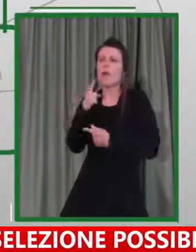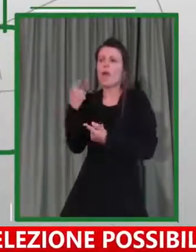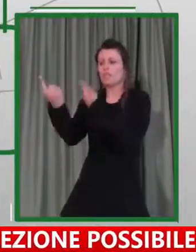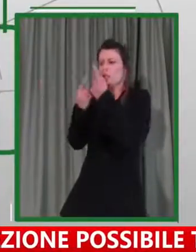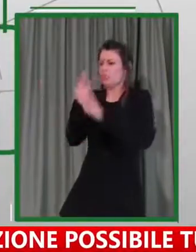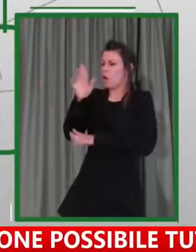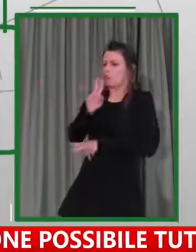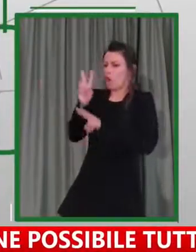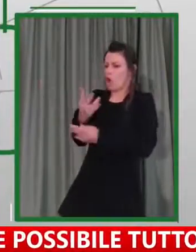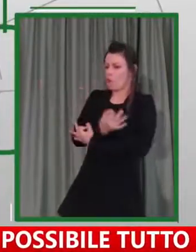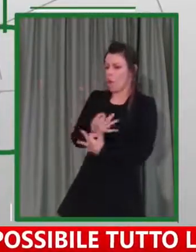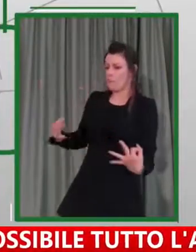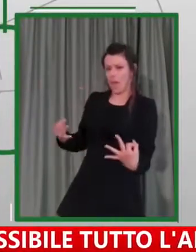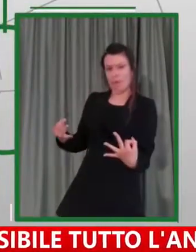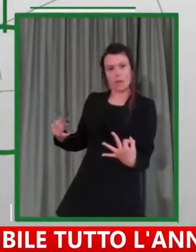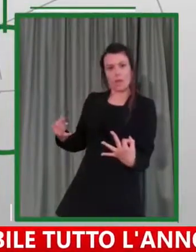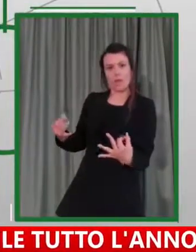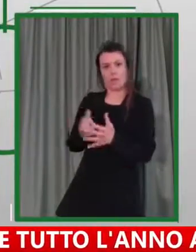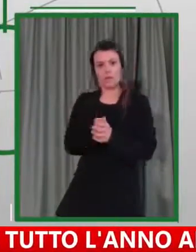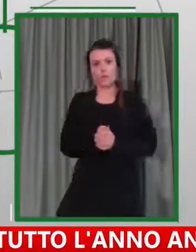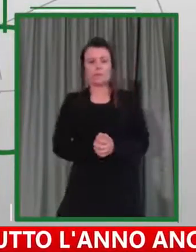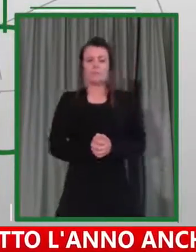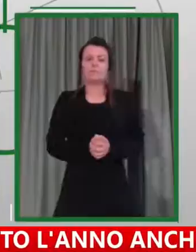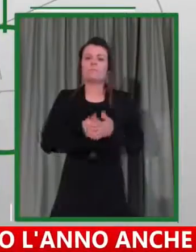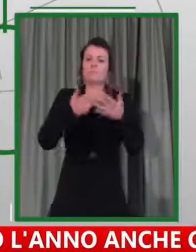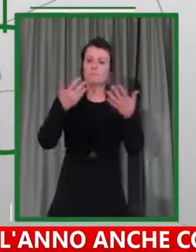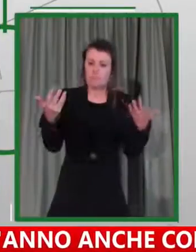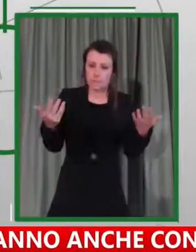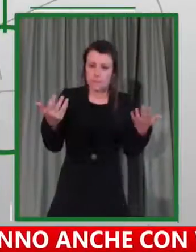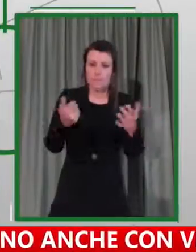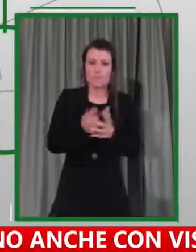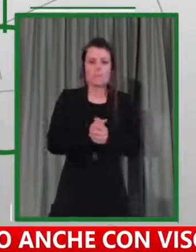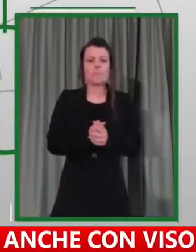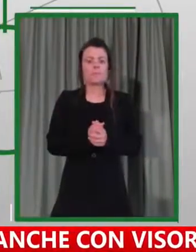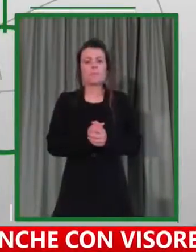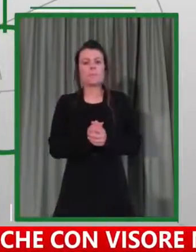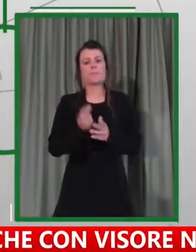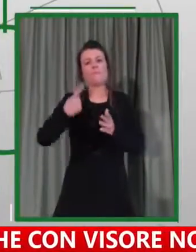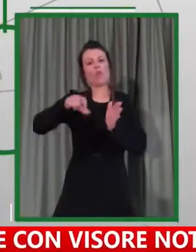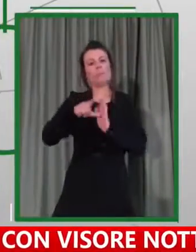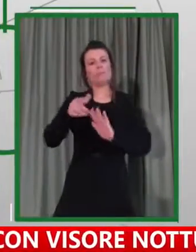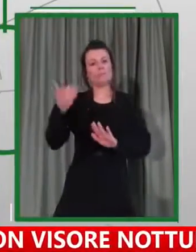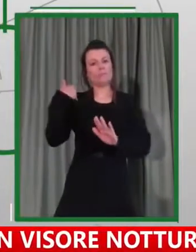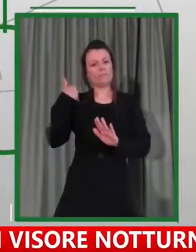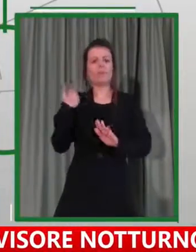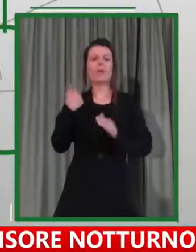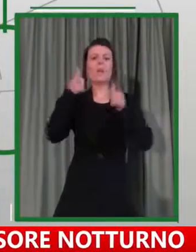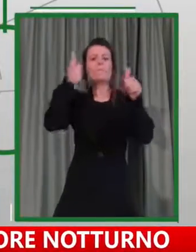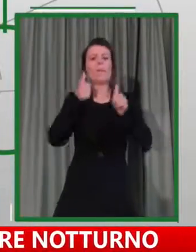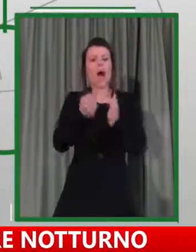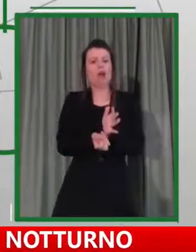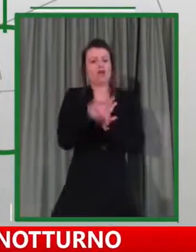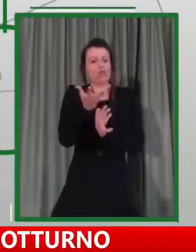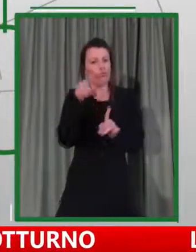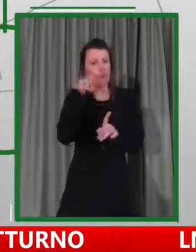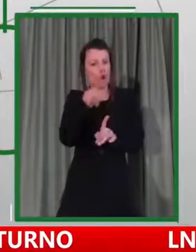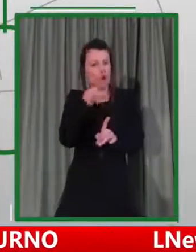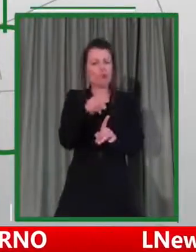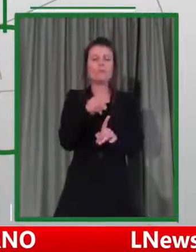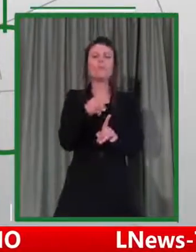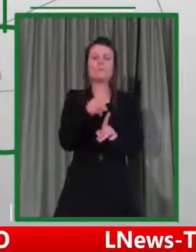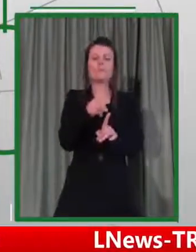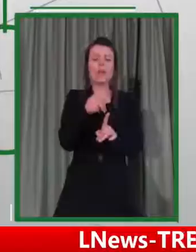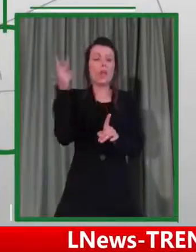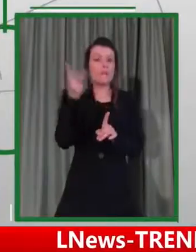Ecco, in quel periodo, quando abbiamo deciso di fare questo bando, era il periodo in cui non si